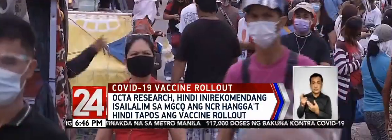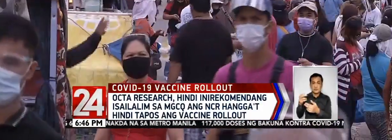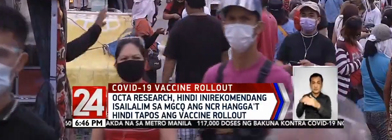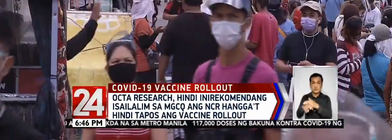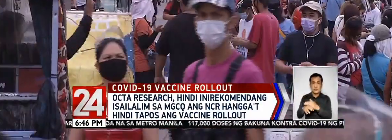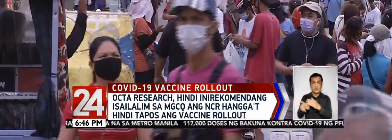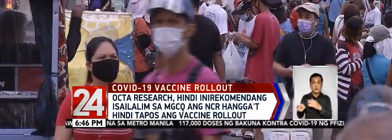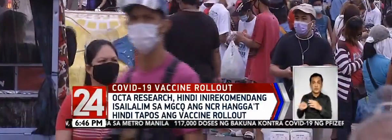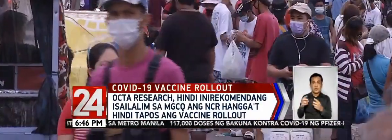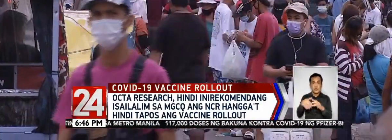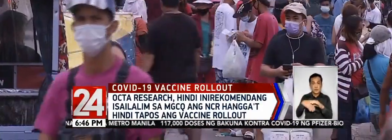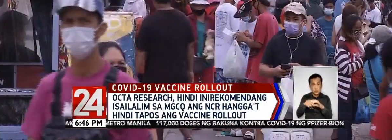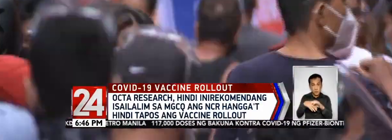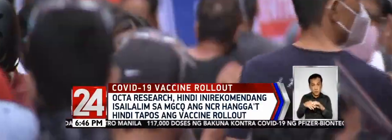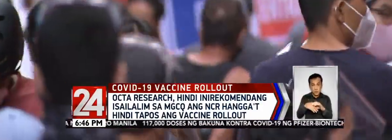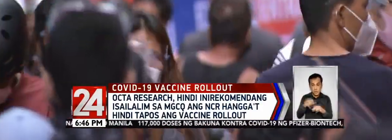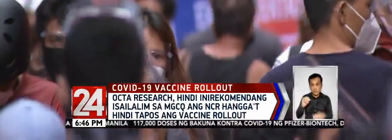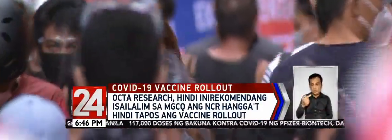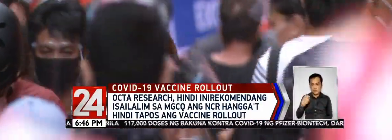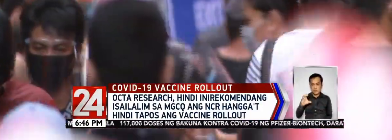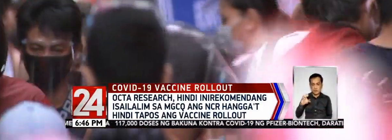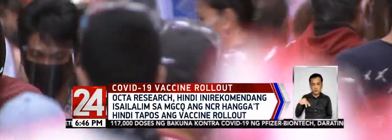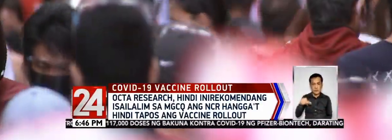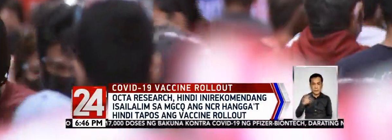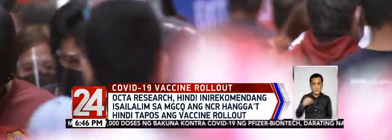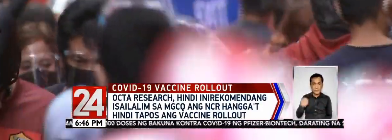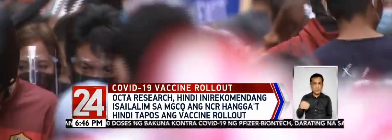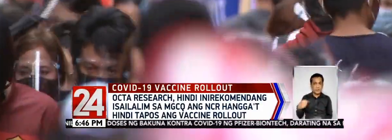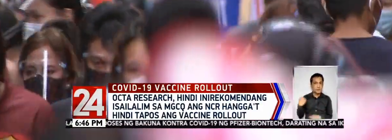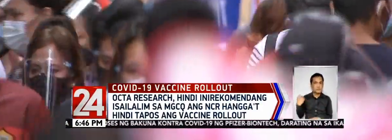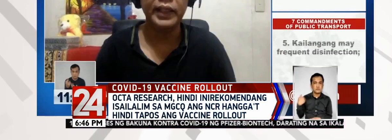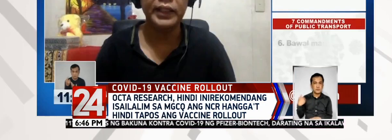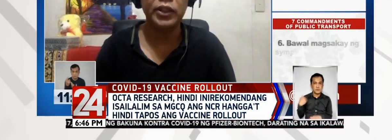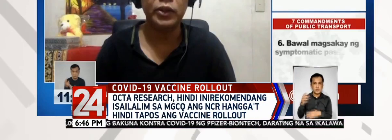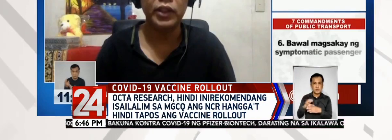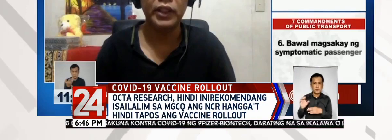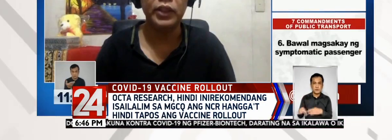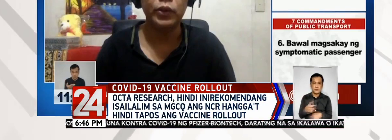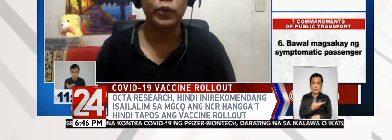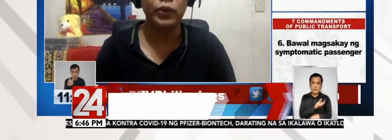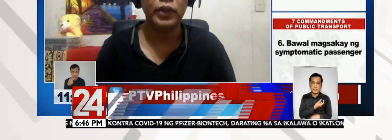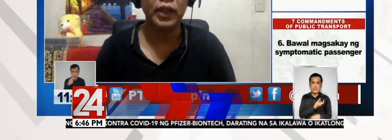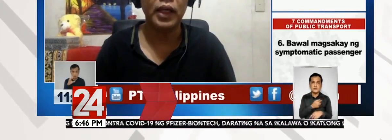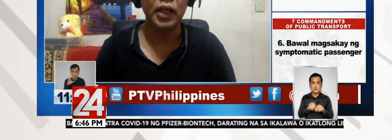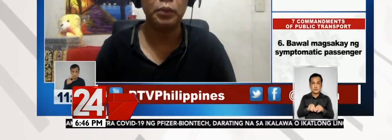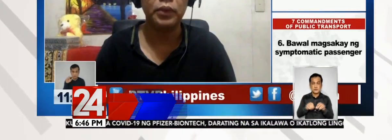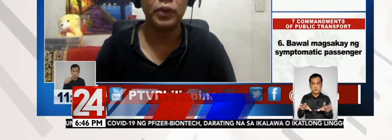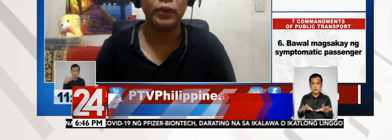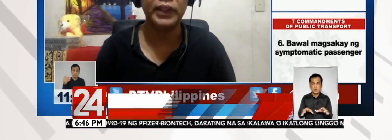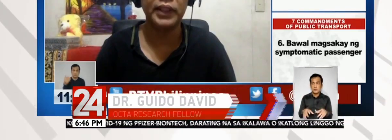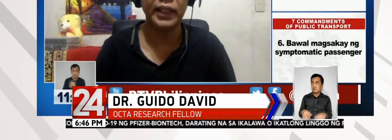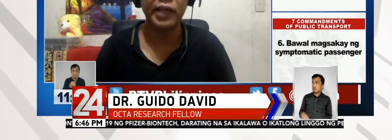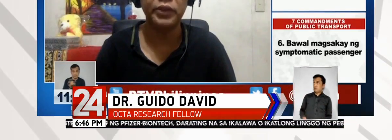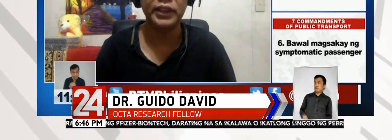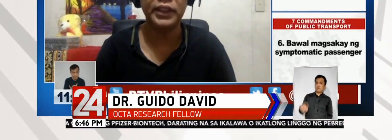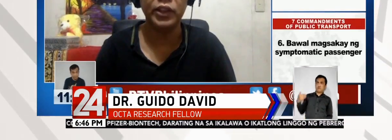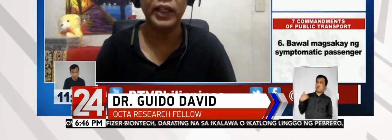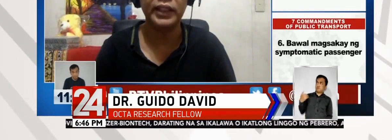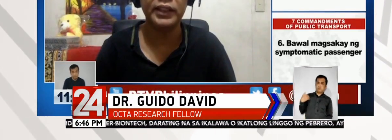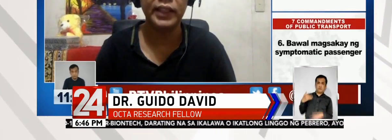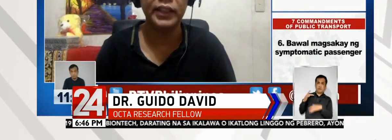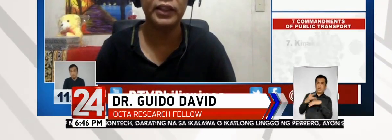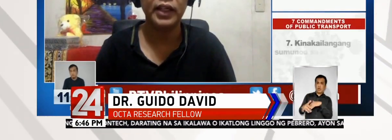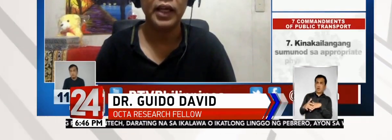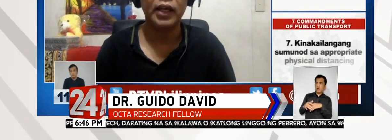na MGCQ ang Metro Manila hanggat hindi tapos ang vaccine rollout. I think it's too early to risk an